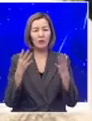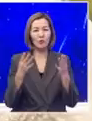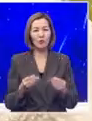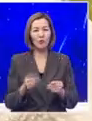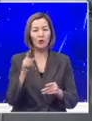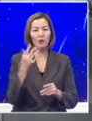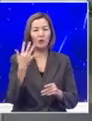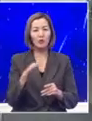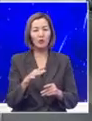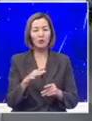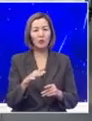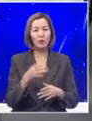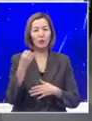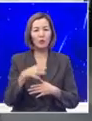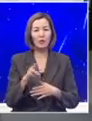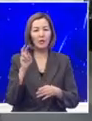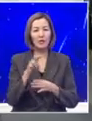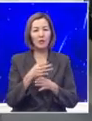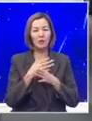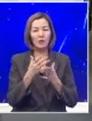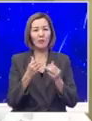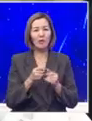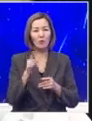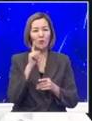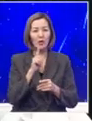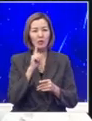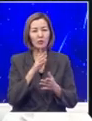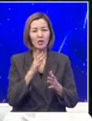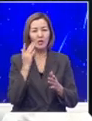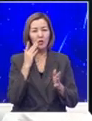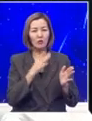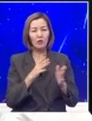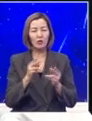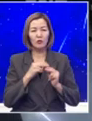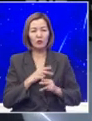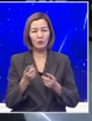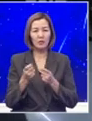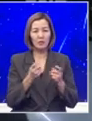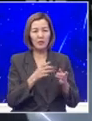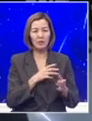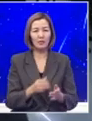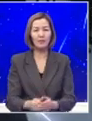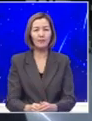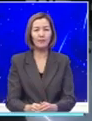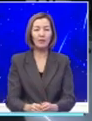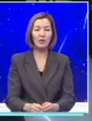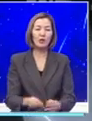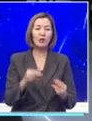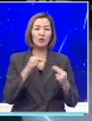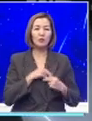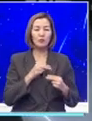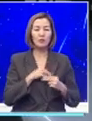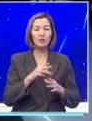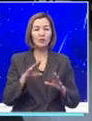олардың 150-і мансап орталығынан кеңес алып, уақытша және тұрақты жұмысқа тартылған. Жұмыс тапсырушылар